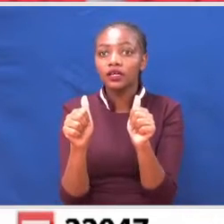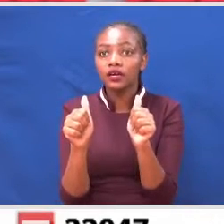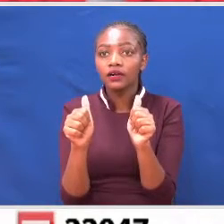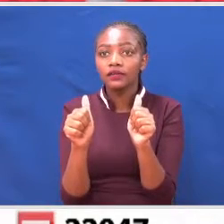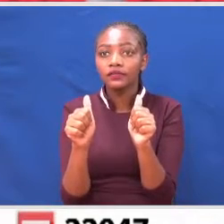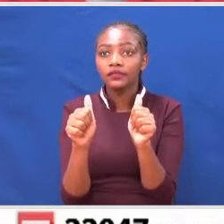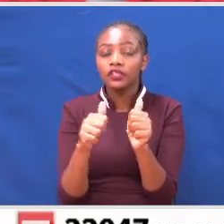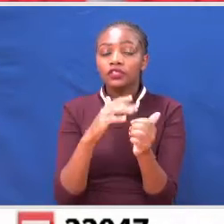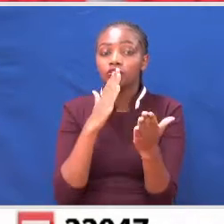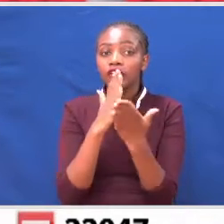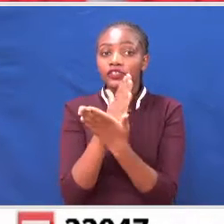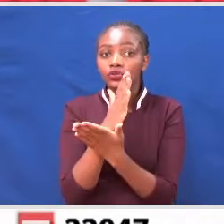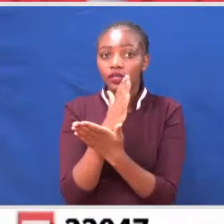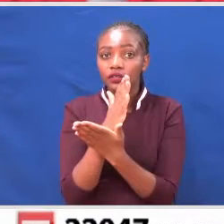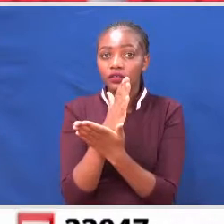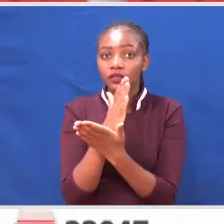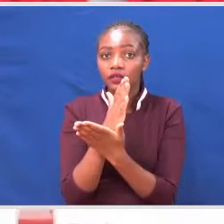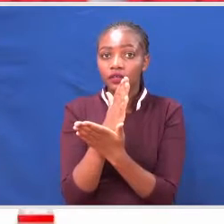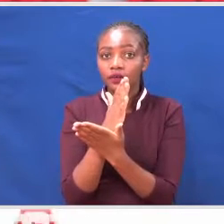kuhakikisha